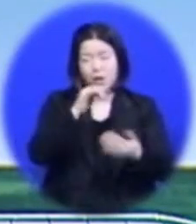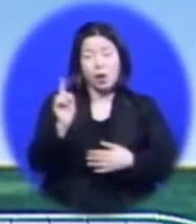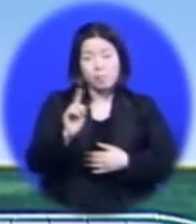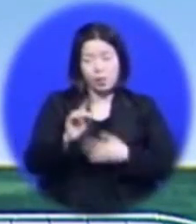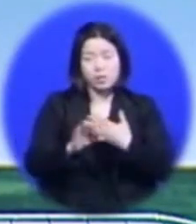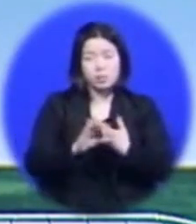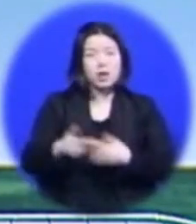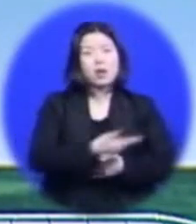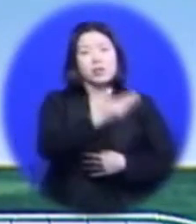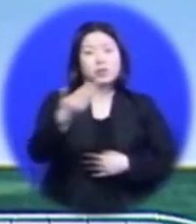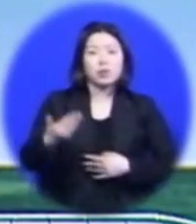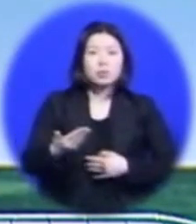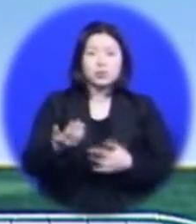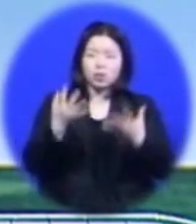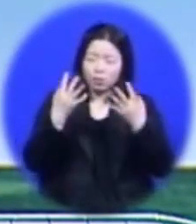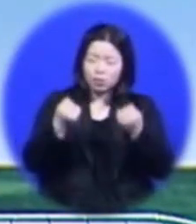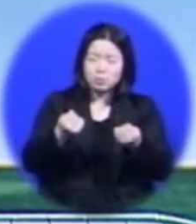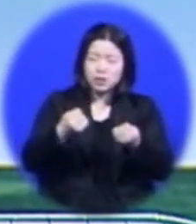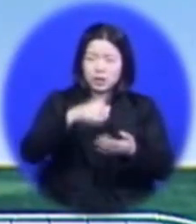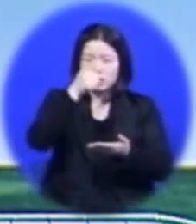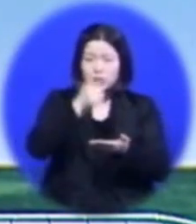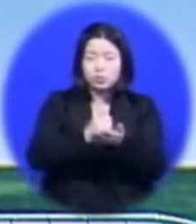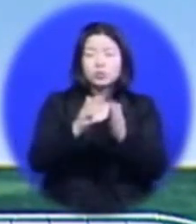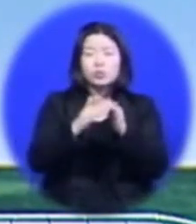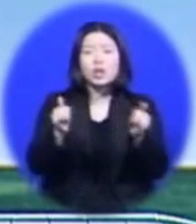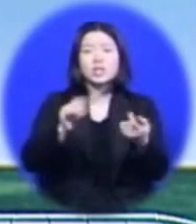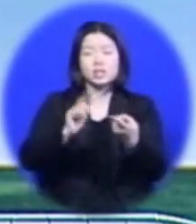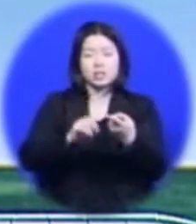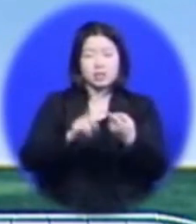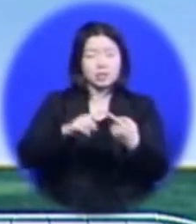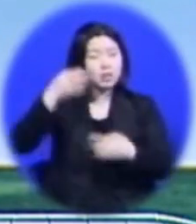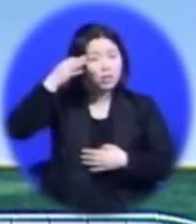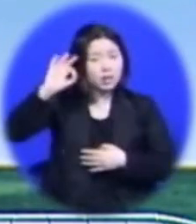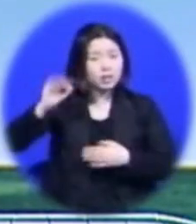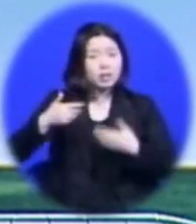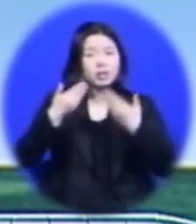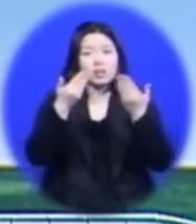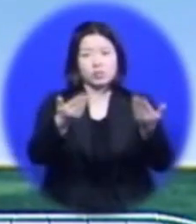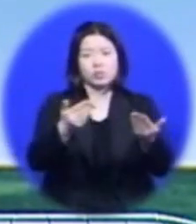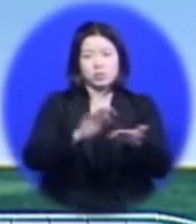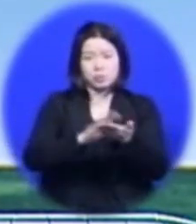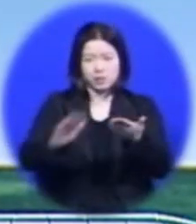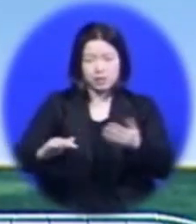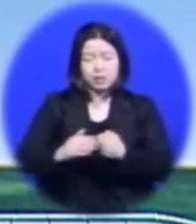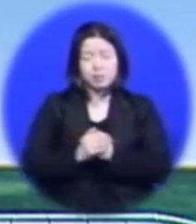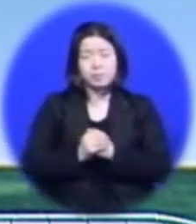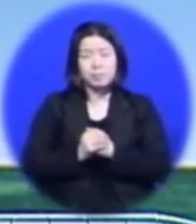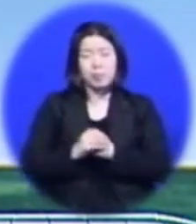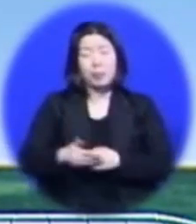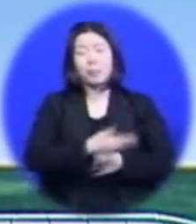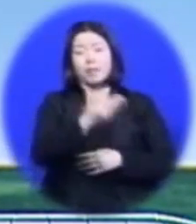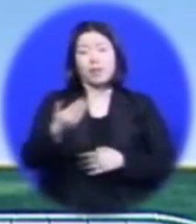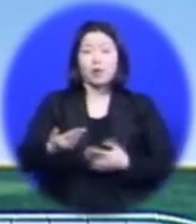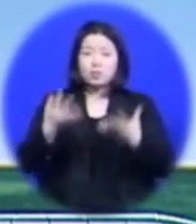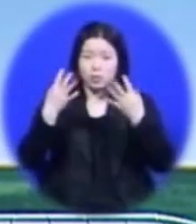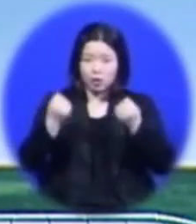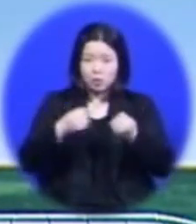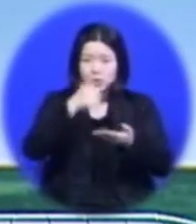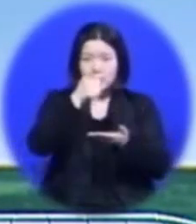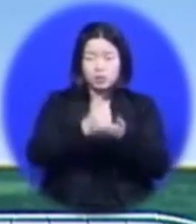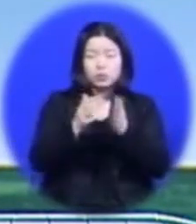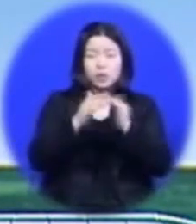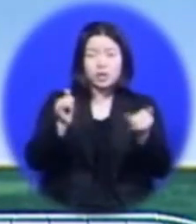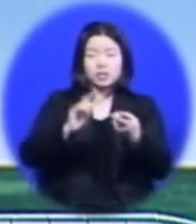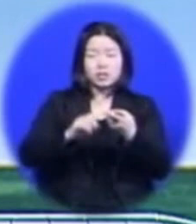여러분이 얼마나 죄인인지를 깨닫게 하시는 일입니다. 여러분이 얼마나